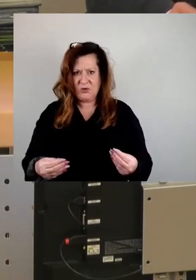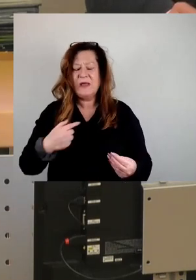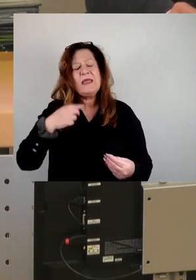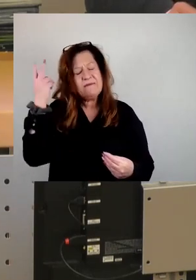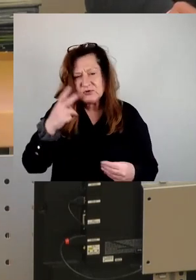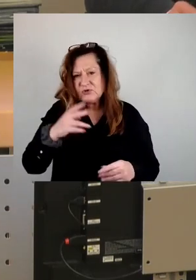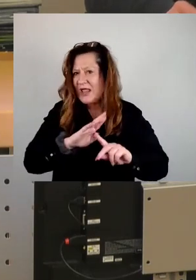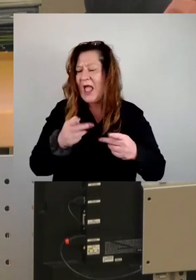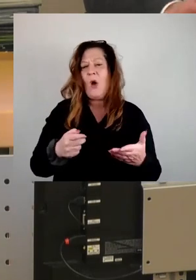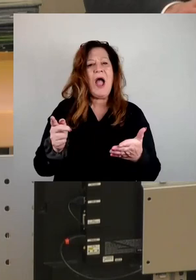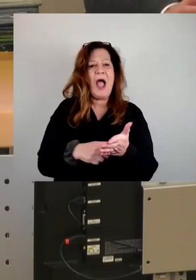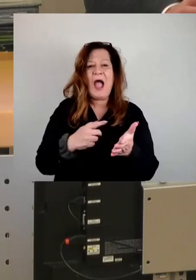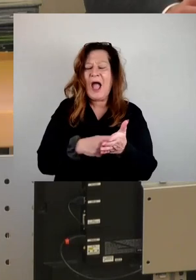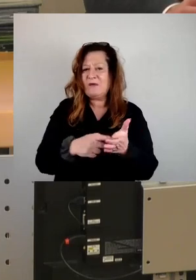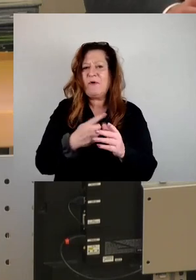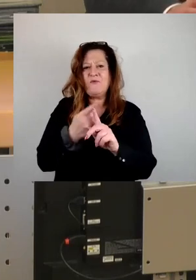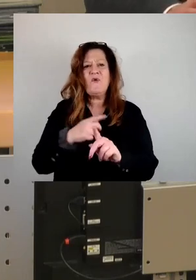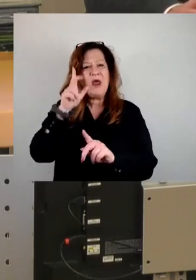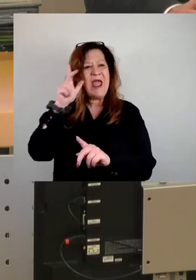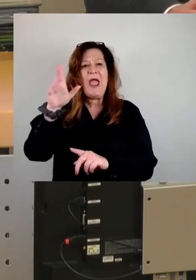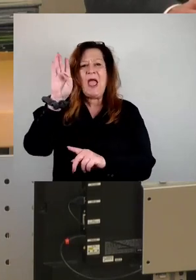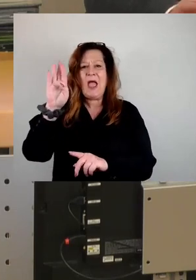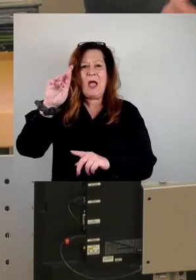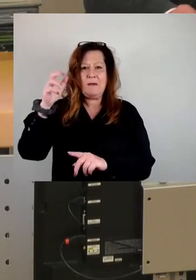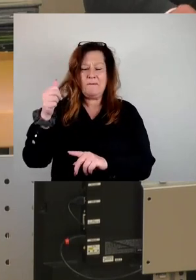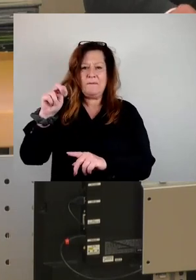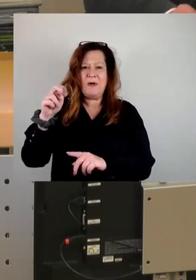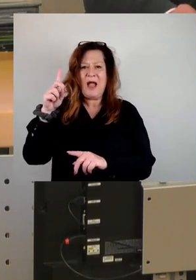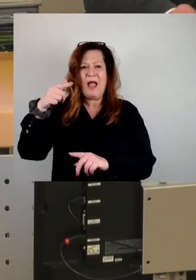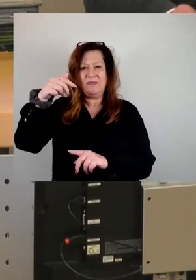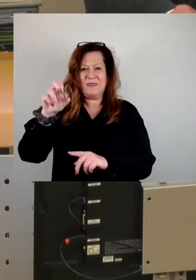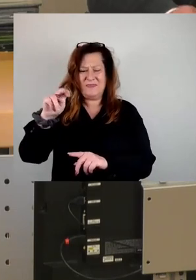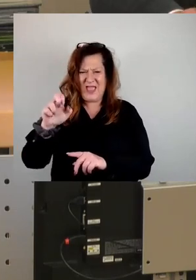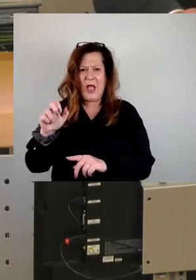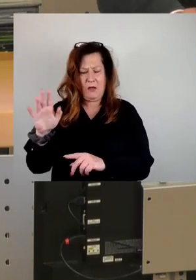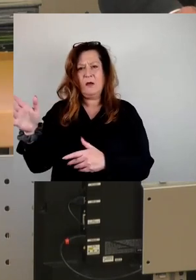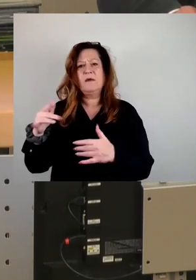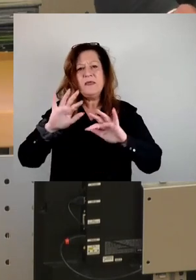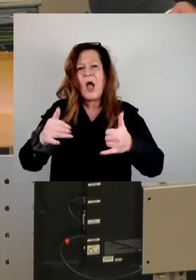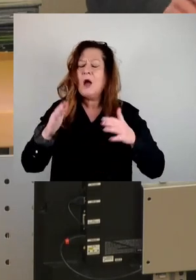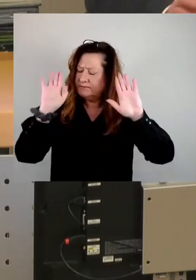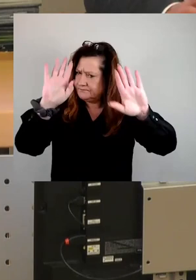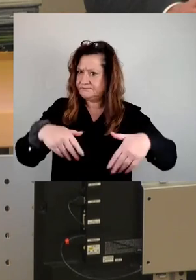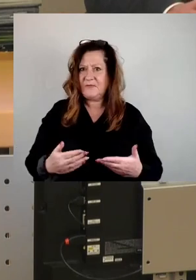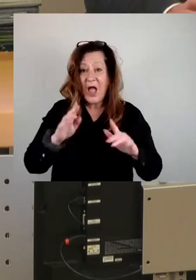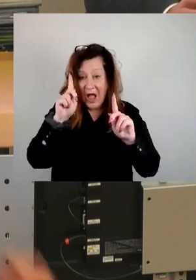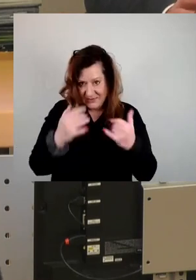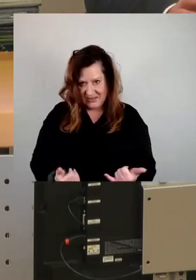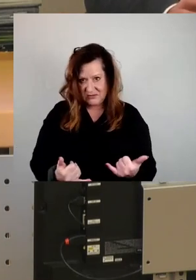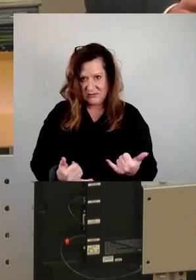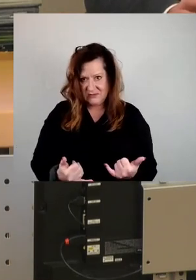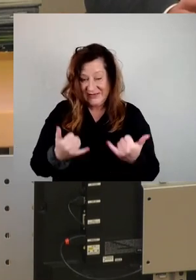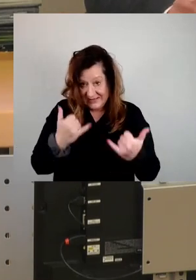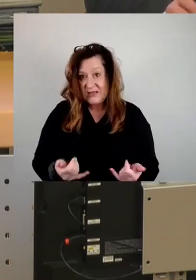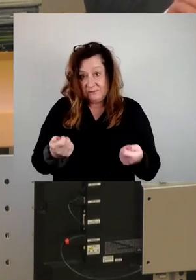Herrn Brandner irgendwie geklärt werden, dass alle Blumenschauen irgendwie untergebracht werden, ja, geschenkt. Aber jetzt, wenn wir das beschließen, besteht